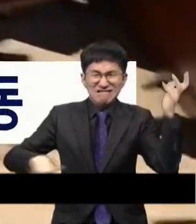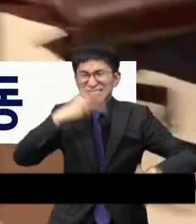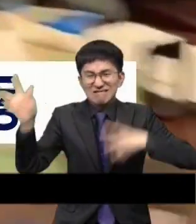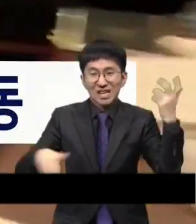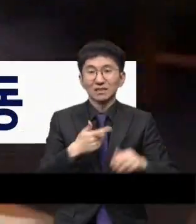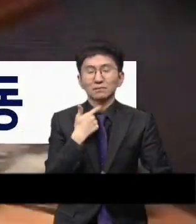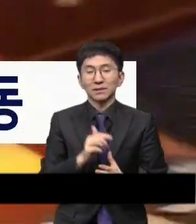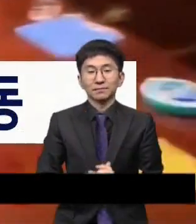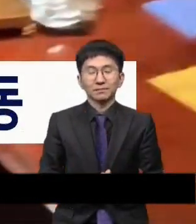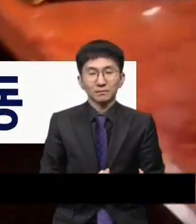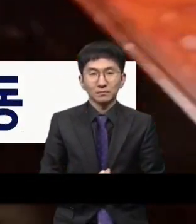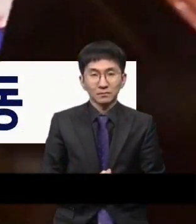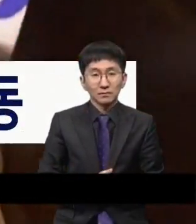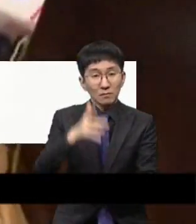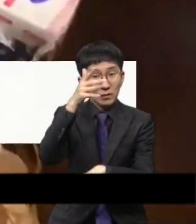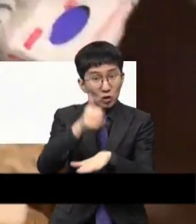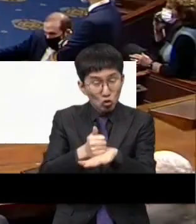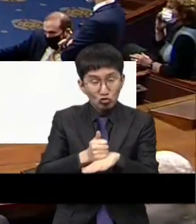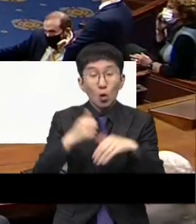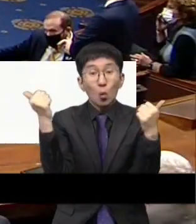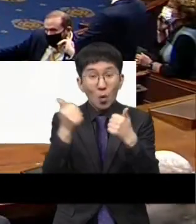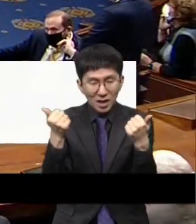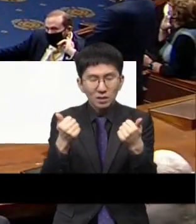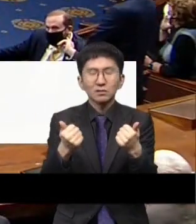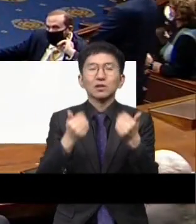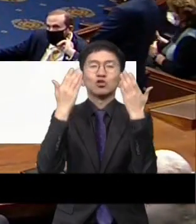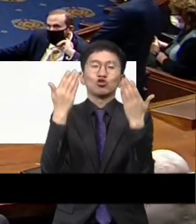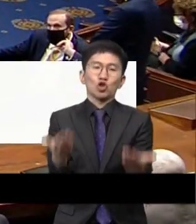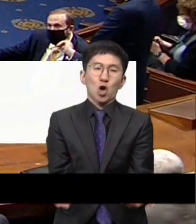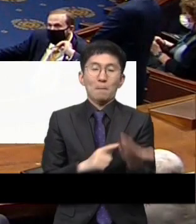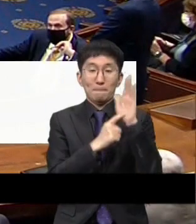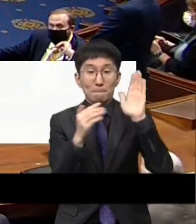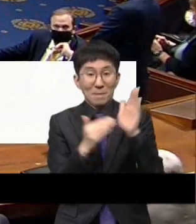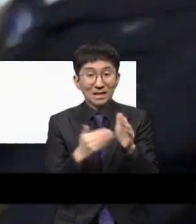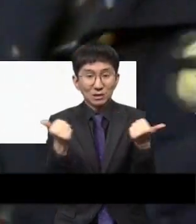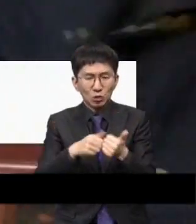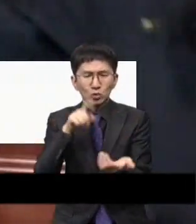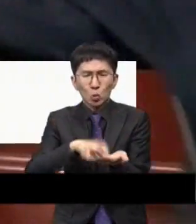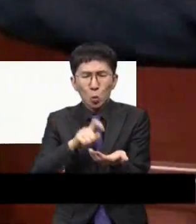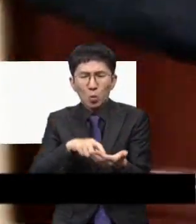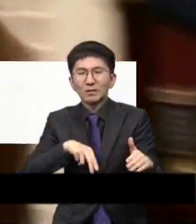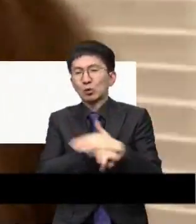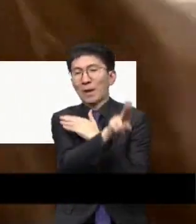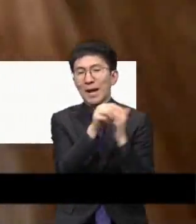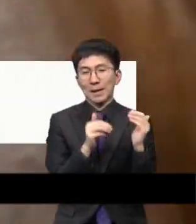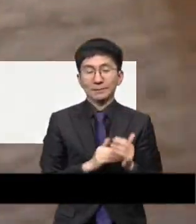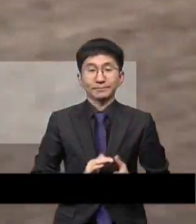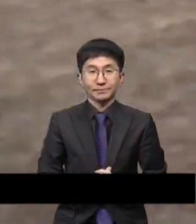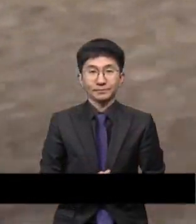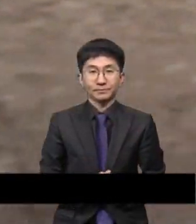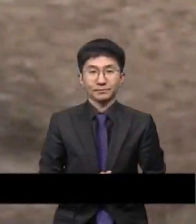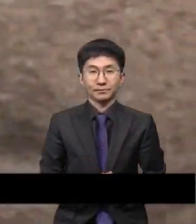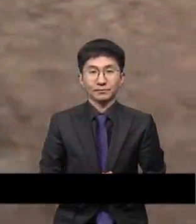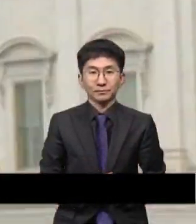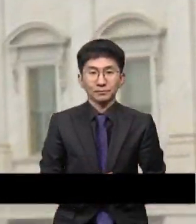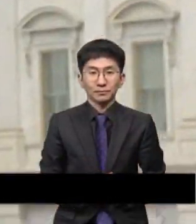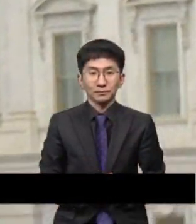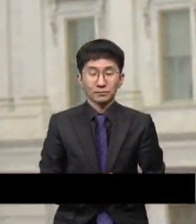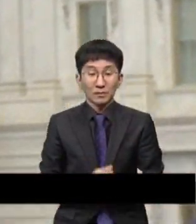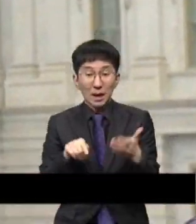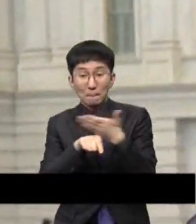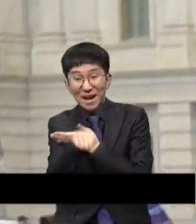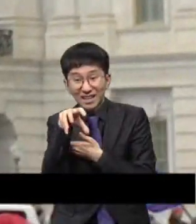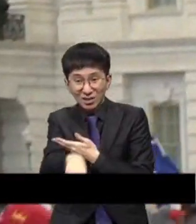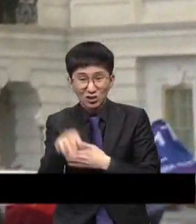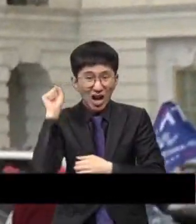다녔습니다. 결국 상하원은 휴회를 선언하고 의원들은 긴급 대피해야 했습니다. 의사당